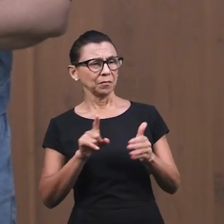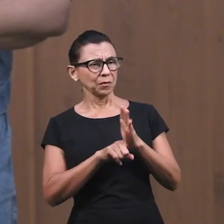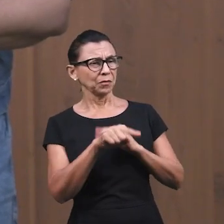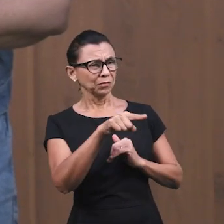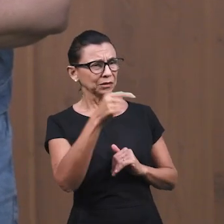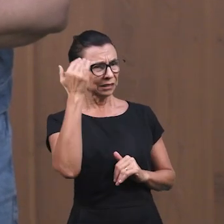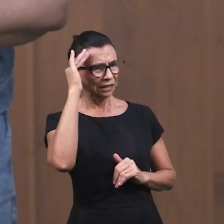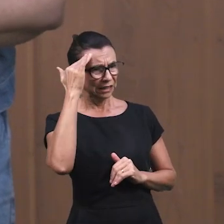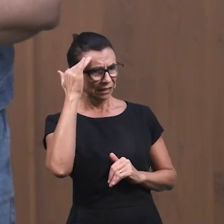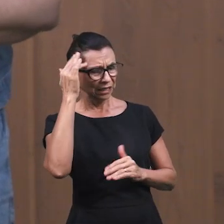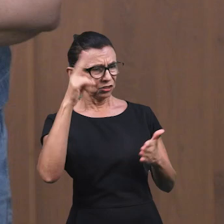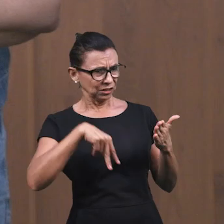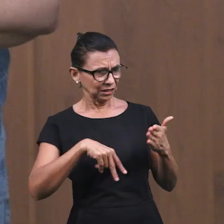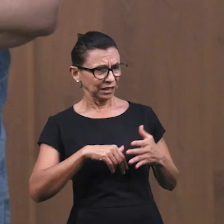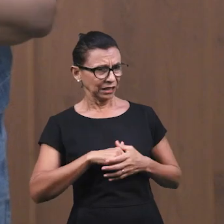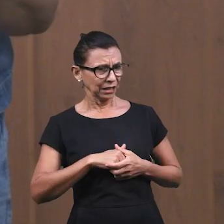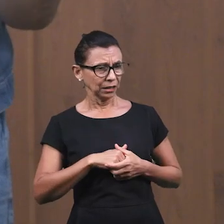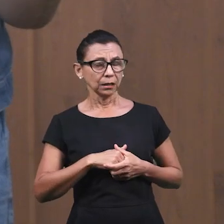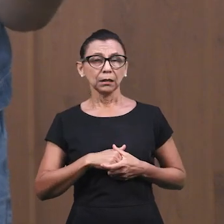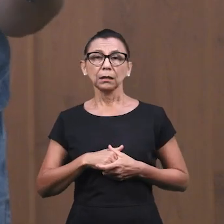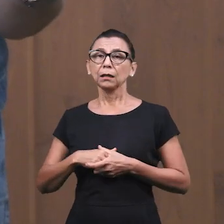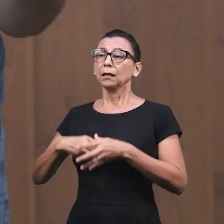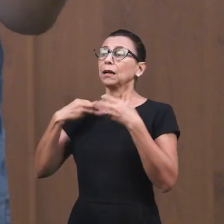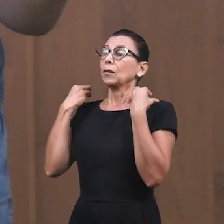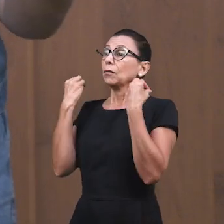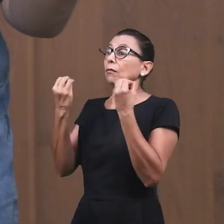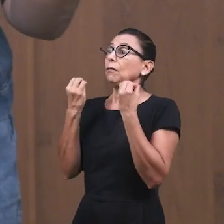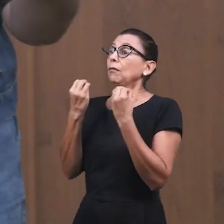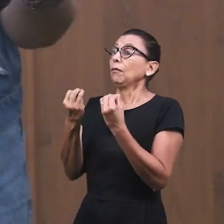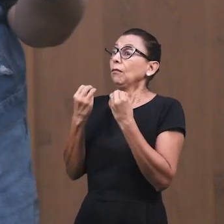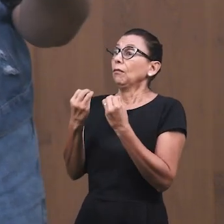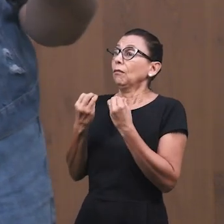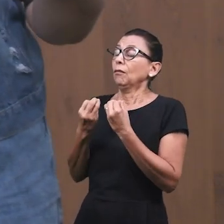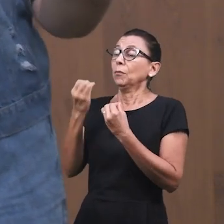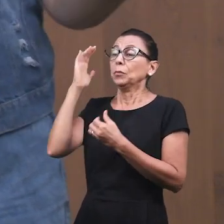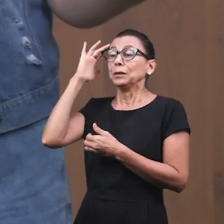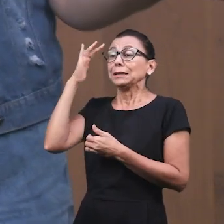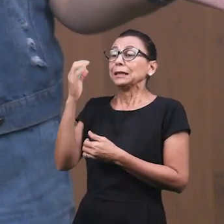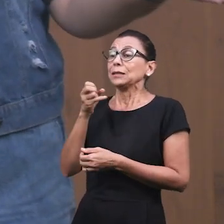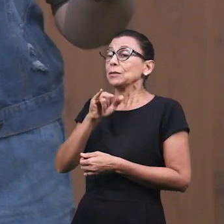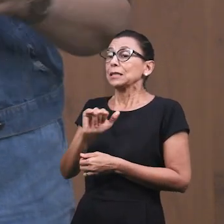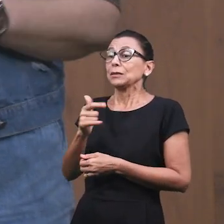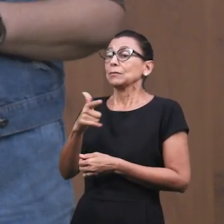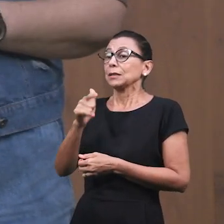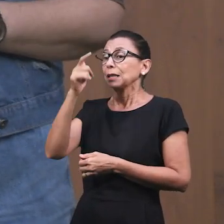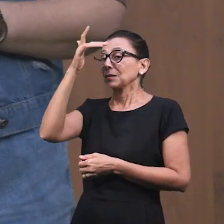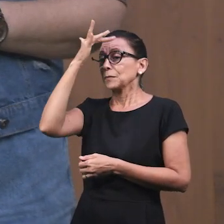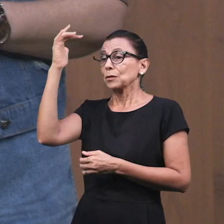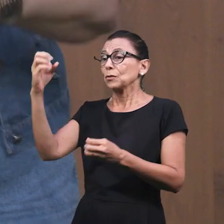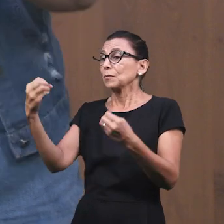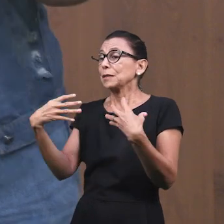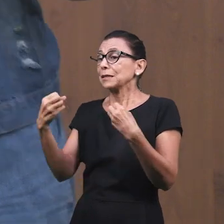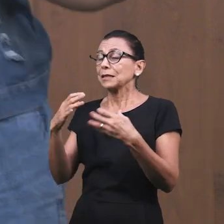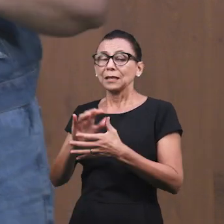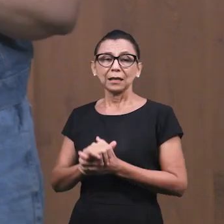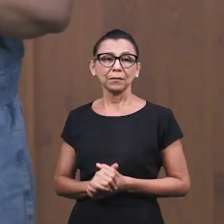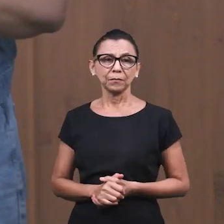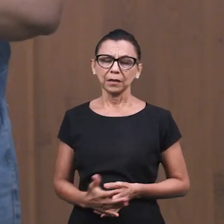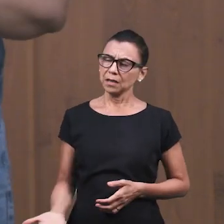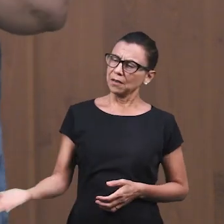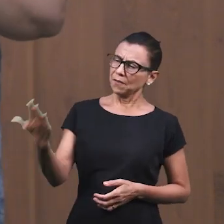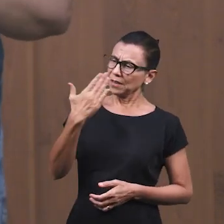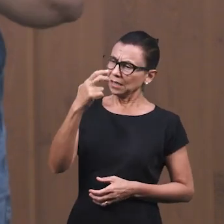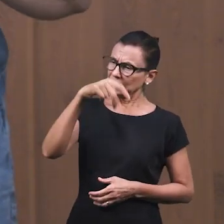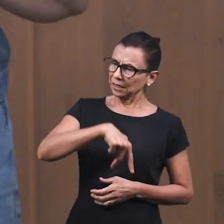question, vous comprenez ce que vous lisez? L'homme lui a répondu, comment je peux comprendre si